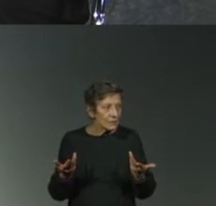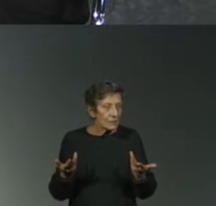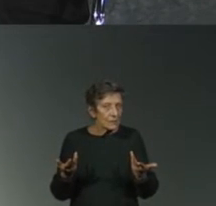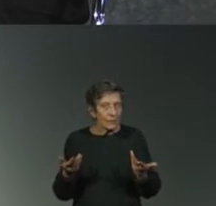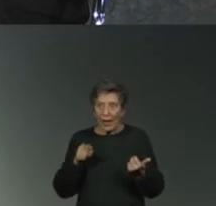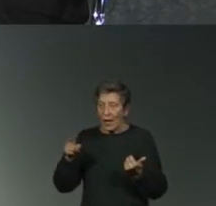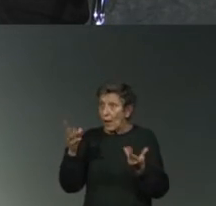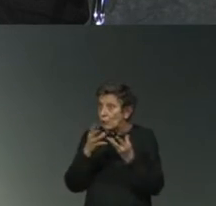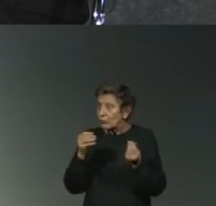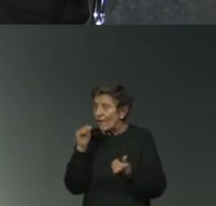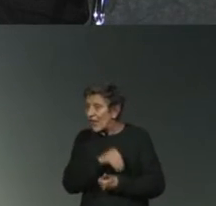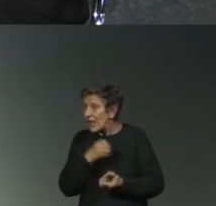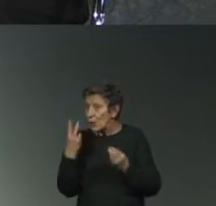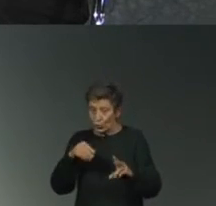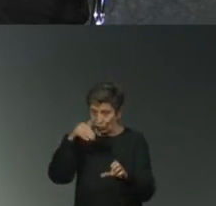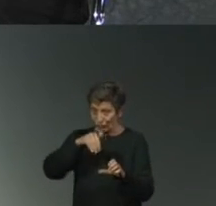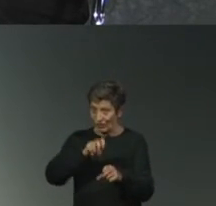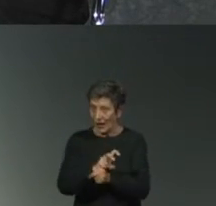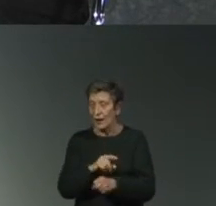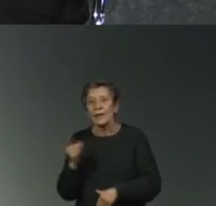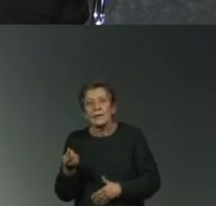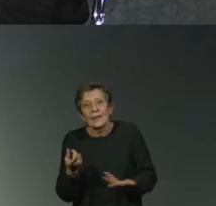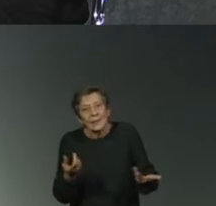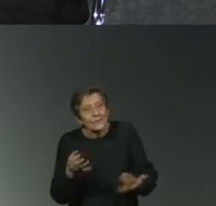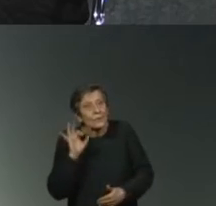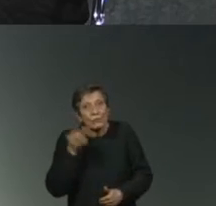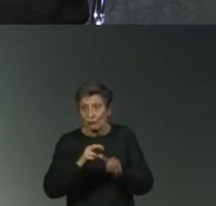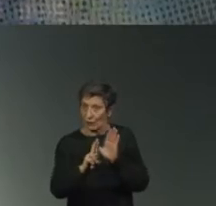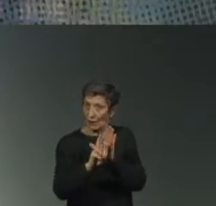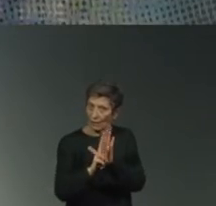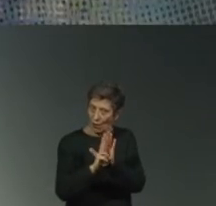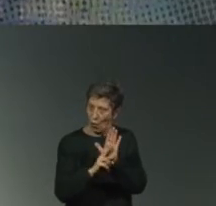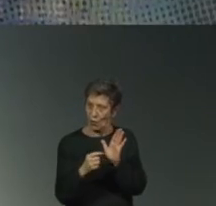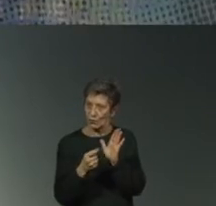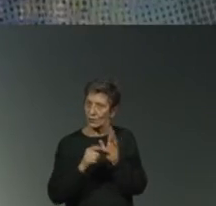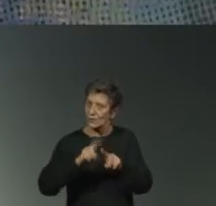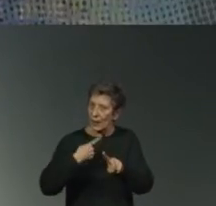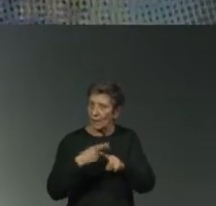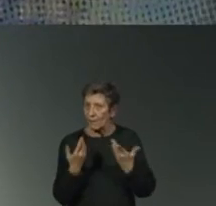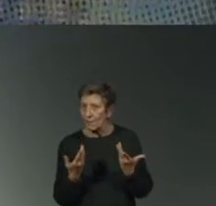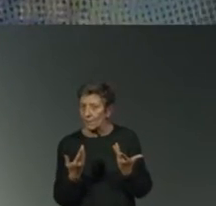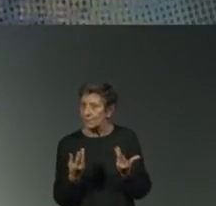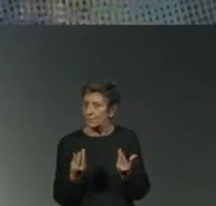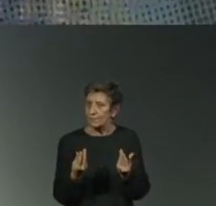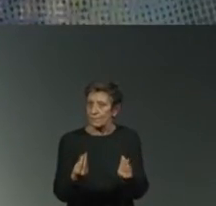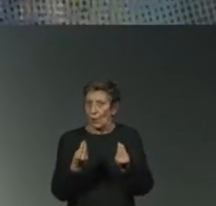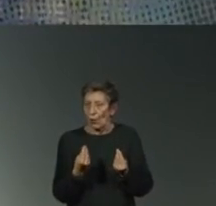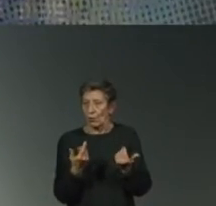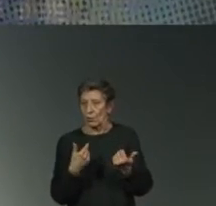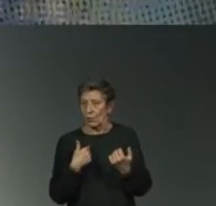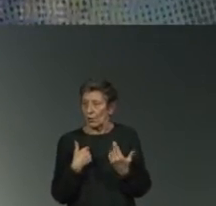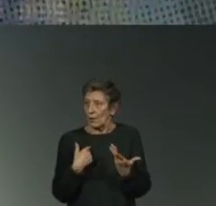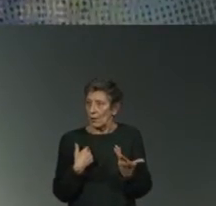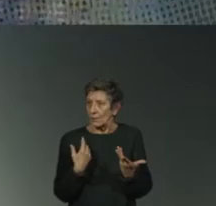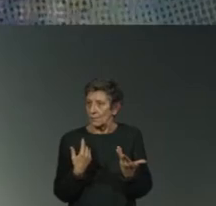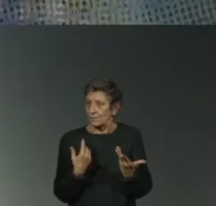restés ? Oui, mais c'est des références qui m'ont conforté dans la puissance, entre guillemets, de l'intuition